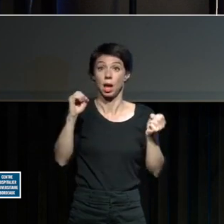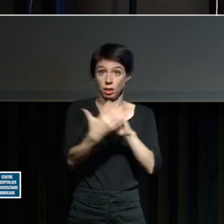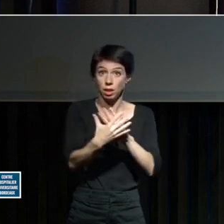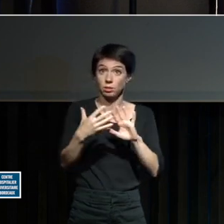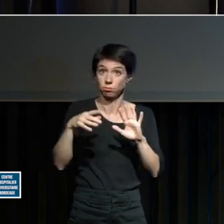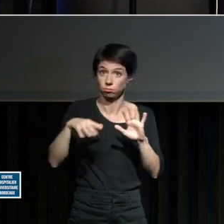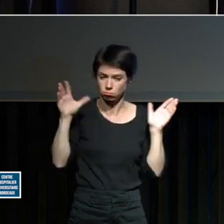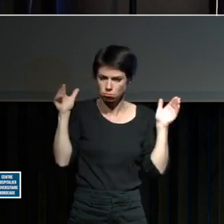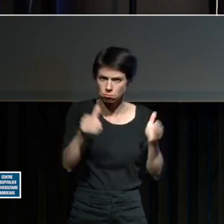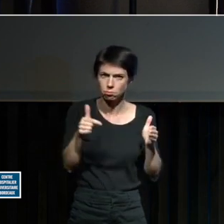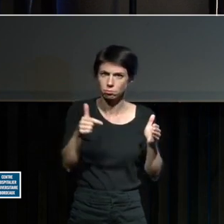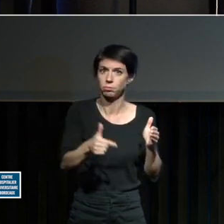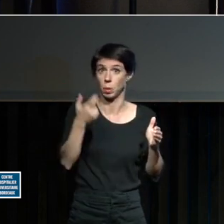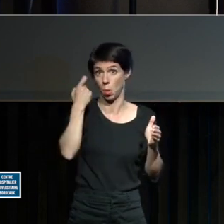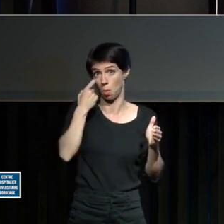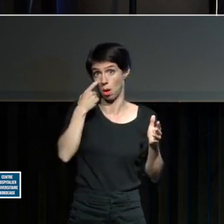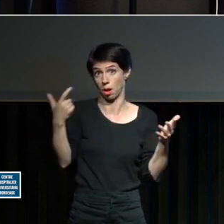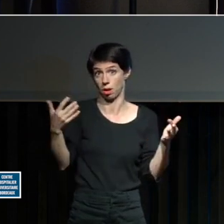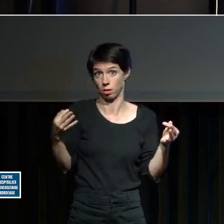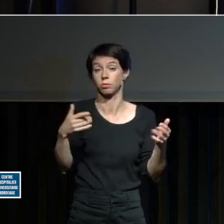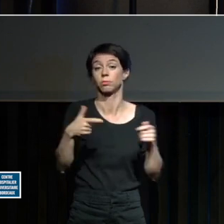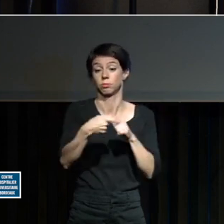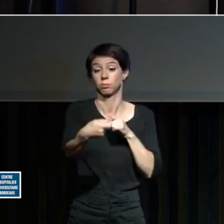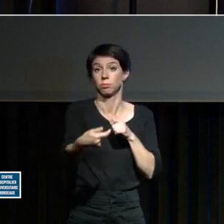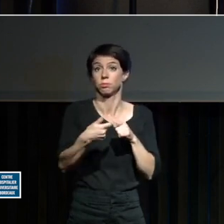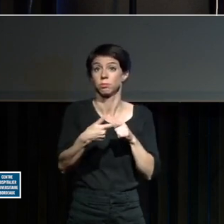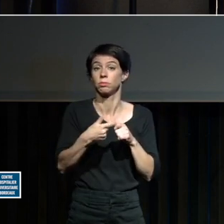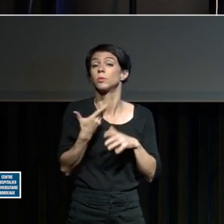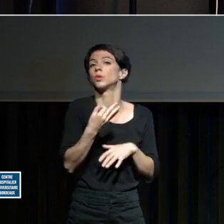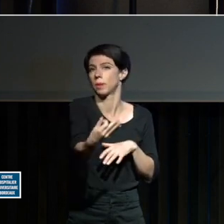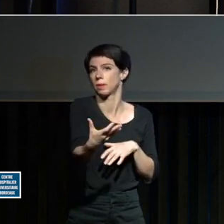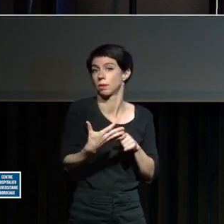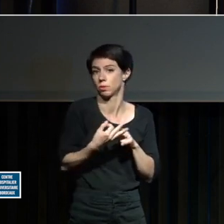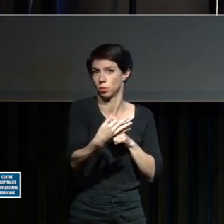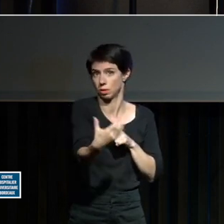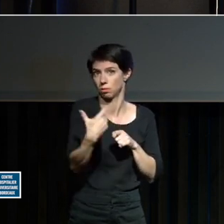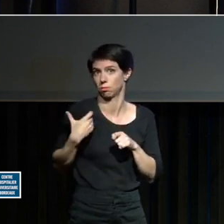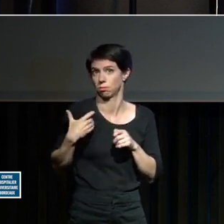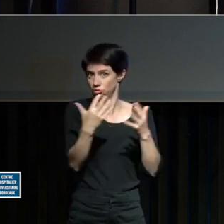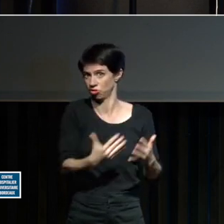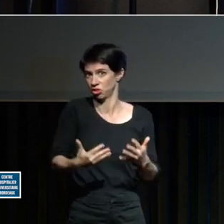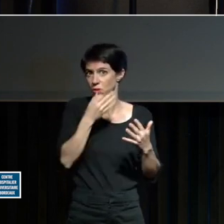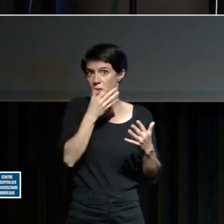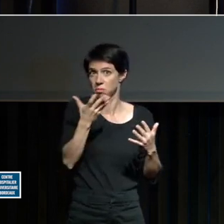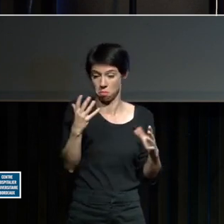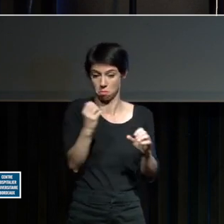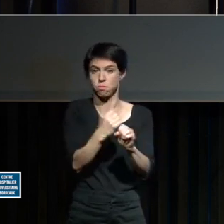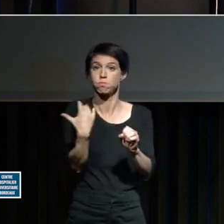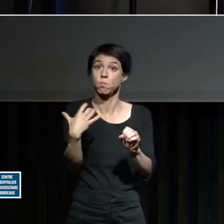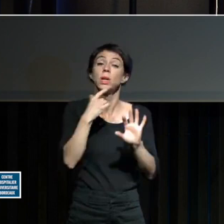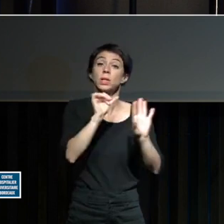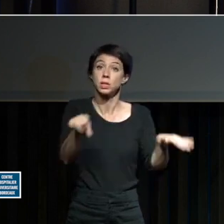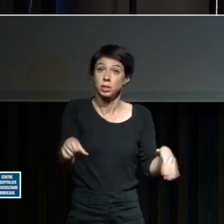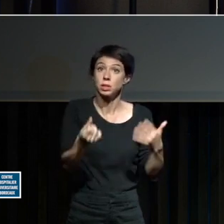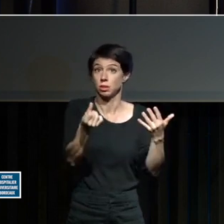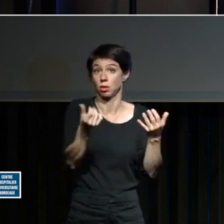on voit que le temps passé à utiliser Internet par semaine va être particulièrement important,